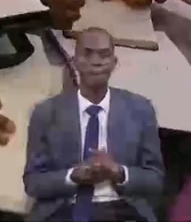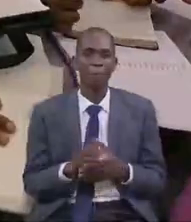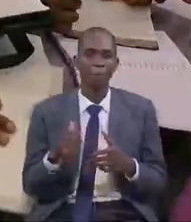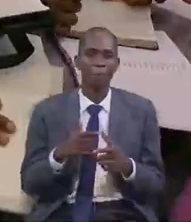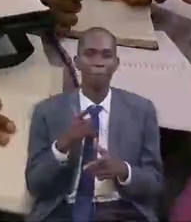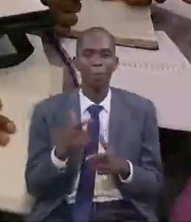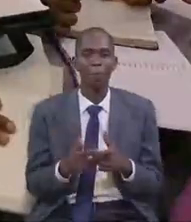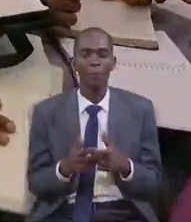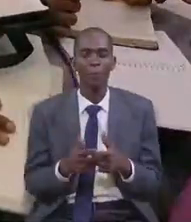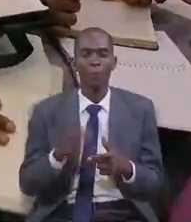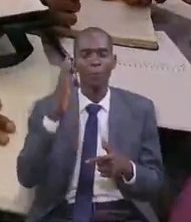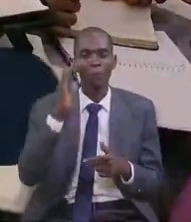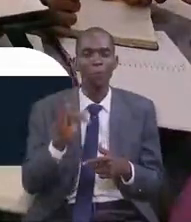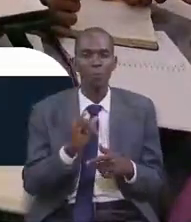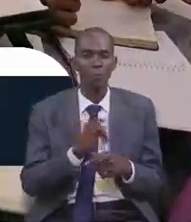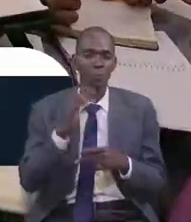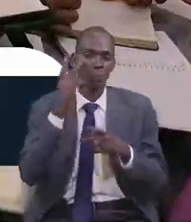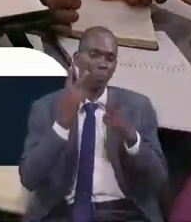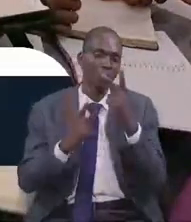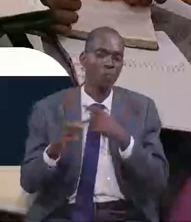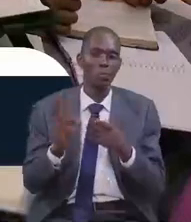dirai ouvertement,